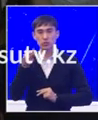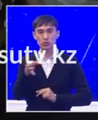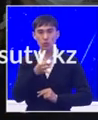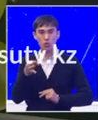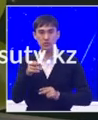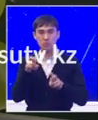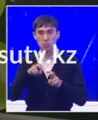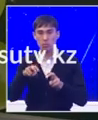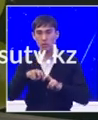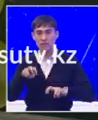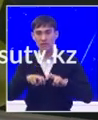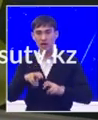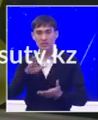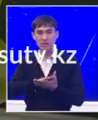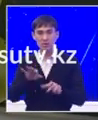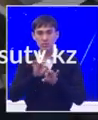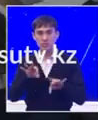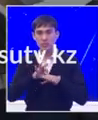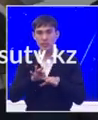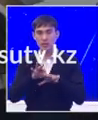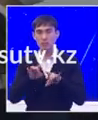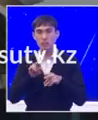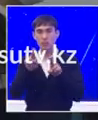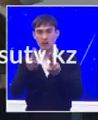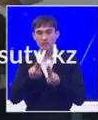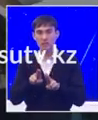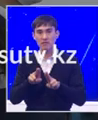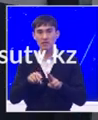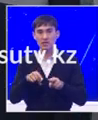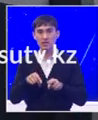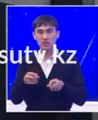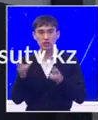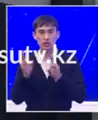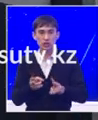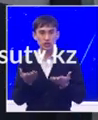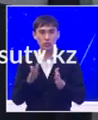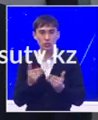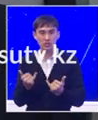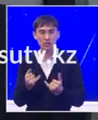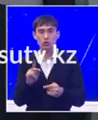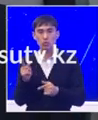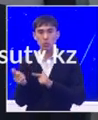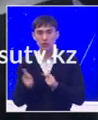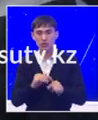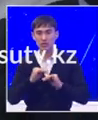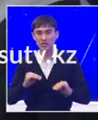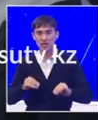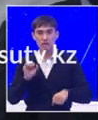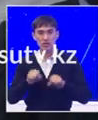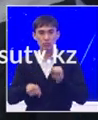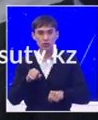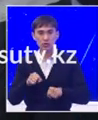области провели ознакомительную работу по правилам поведения при чрезвычайных ситуациях, для того, чтобы подготовить детей к